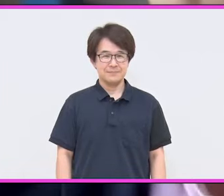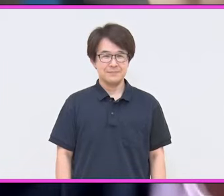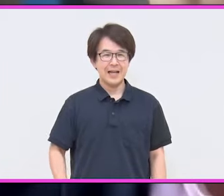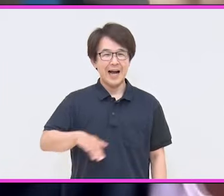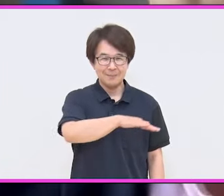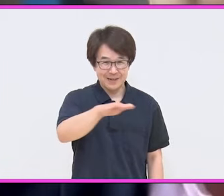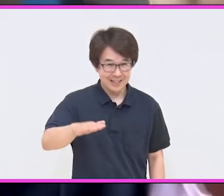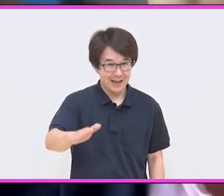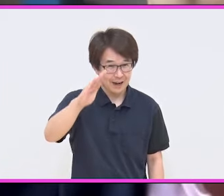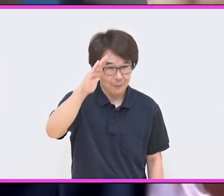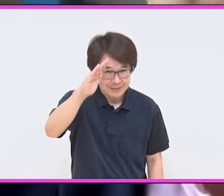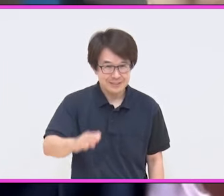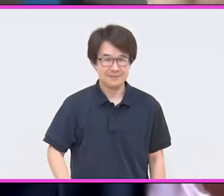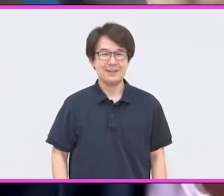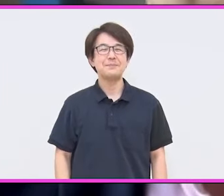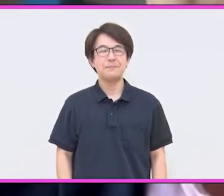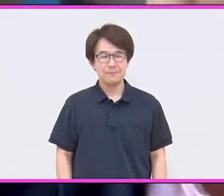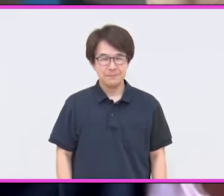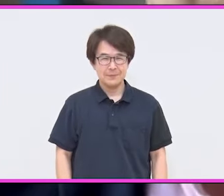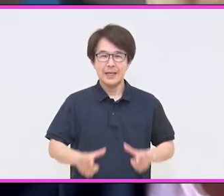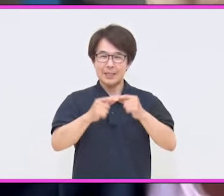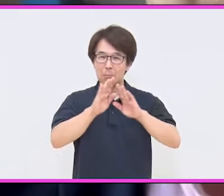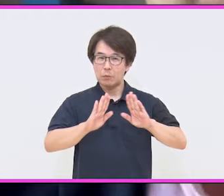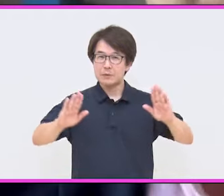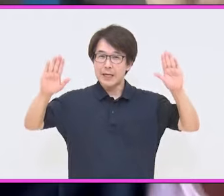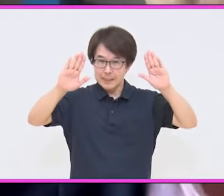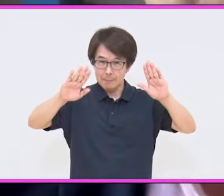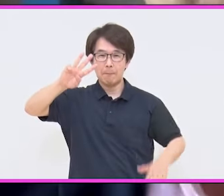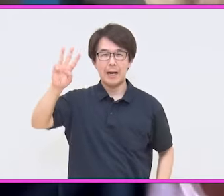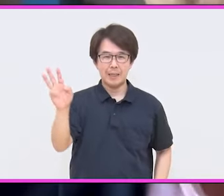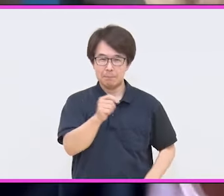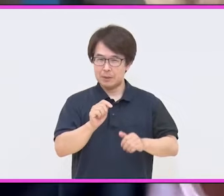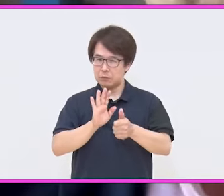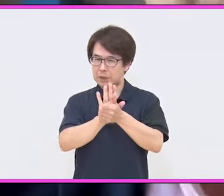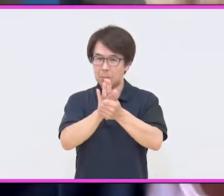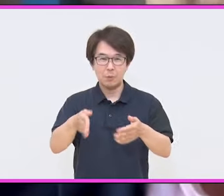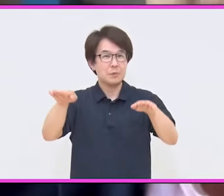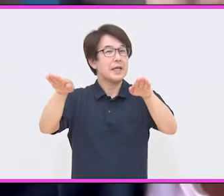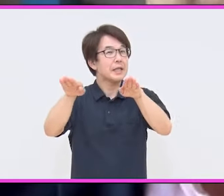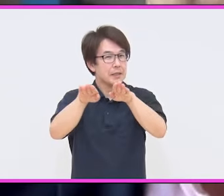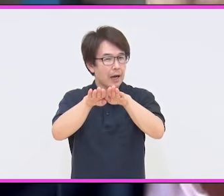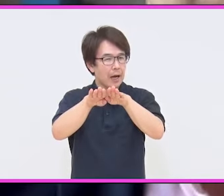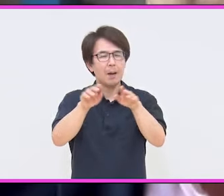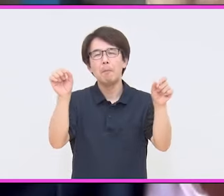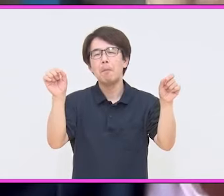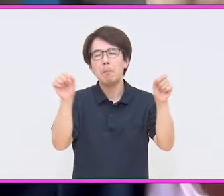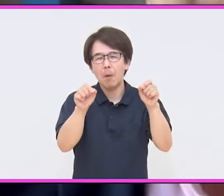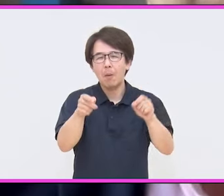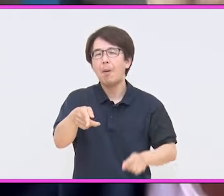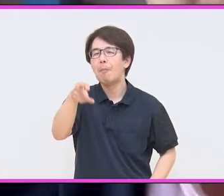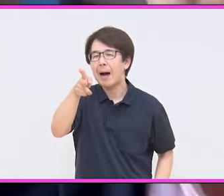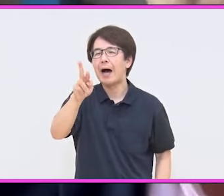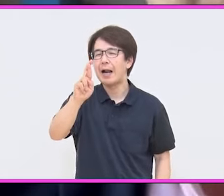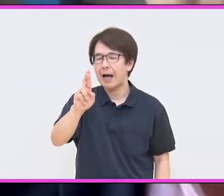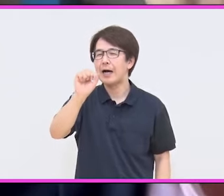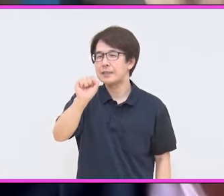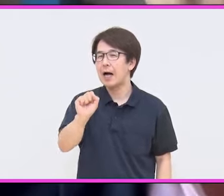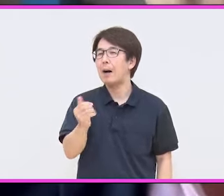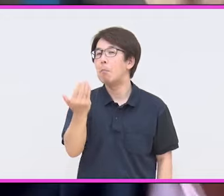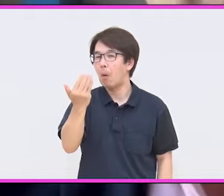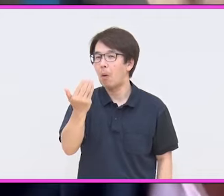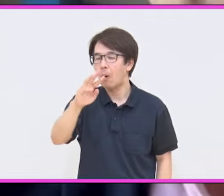皆さんこんにちは。日本財団パラリンピックサポートセンター、通称パラサポの会長